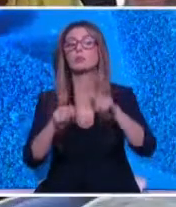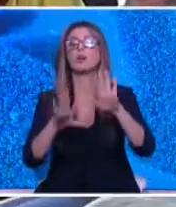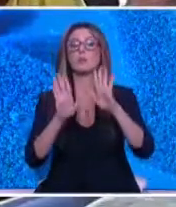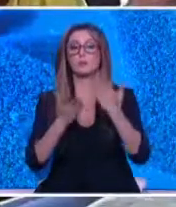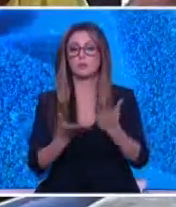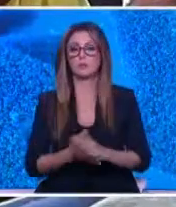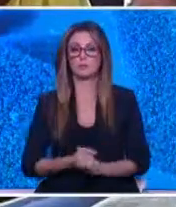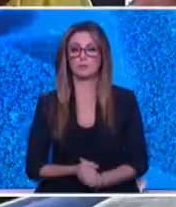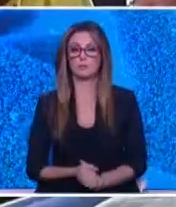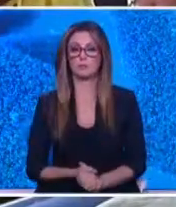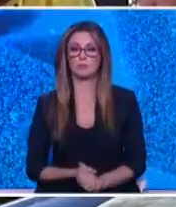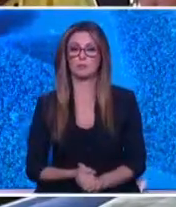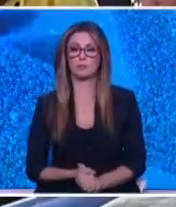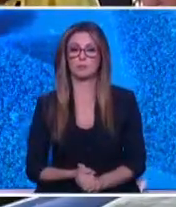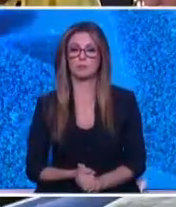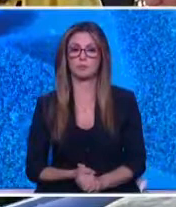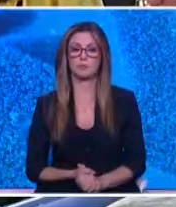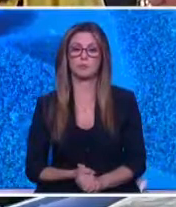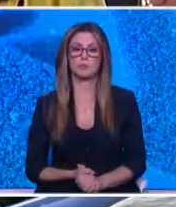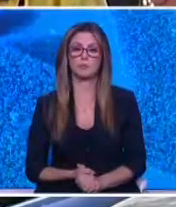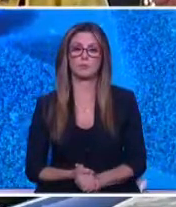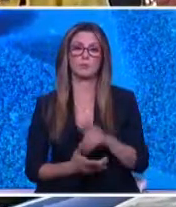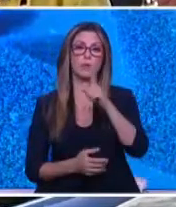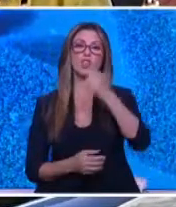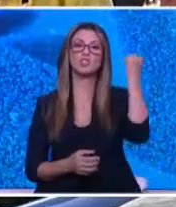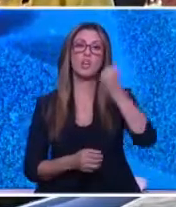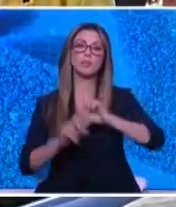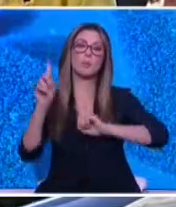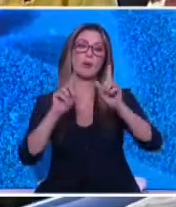de verdiniz. İkinci derece cinayet suçlamasıyla